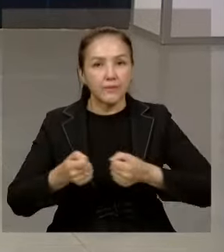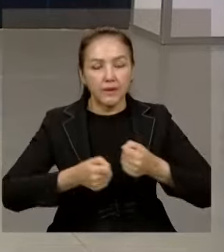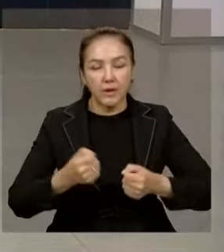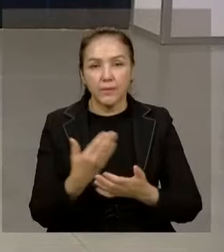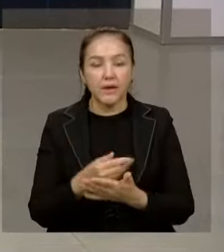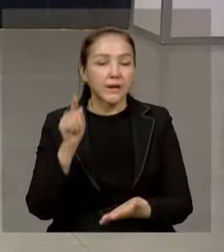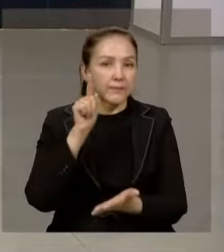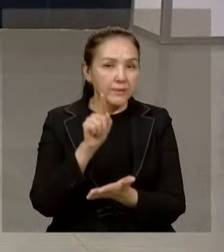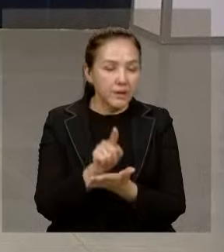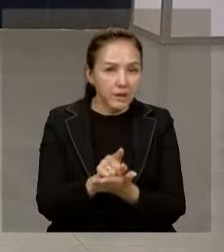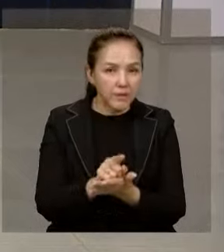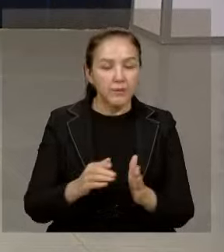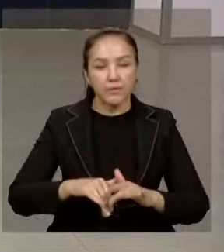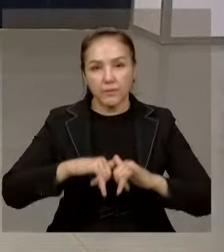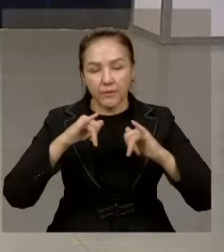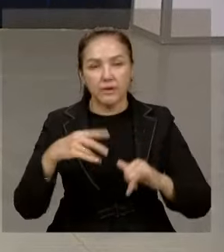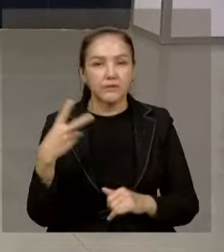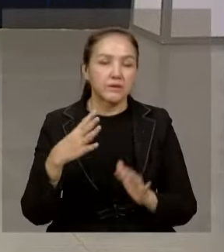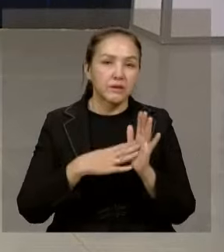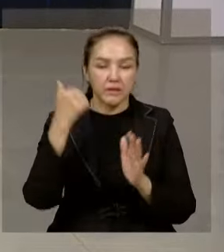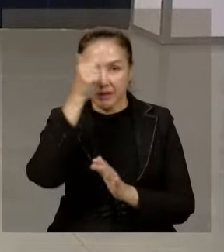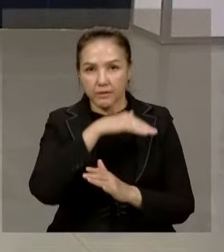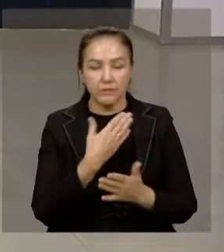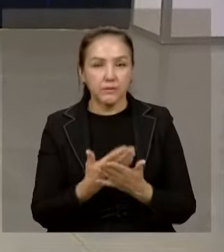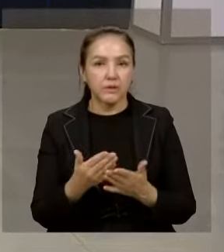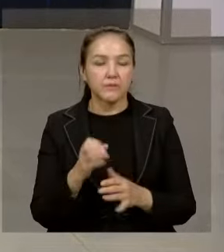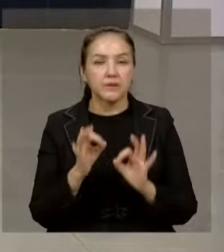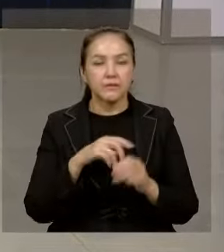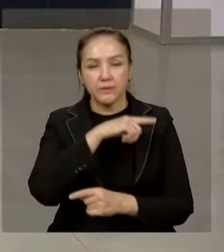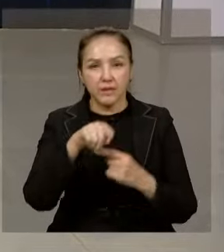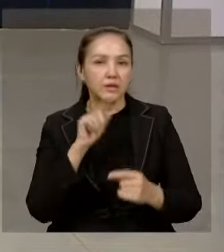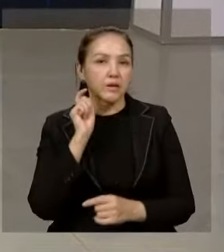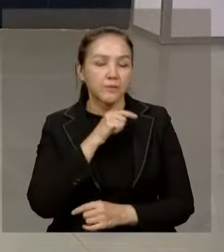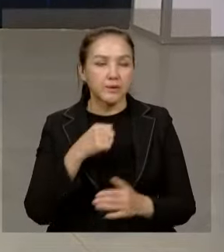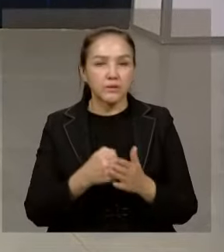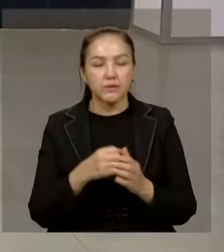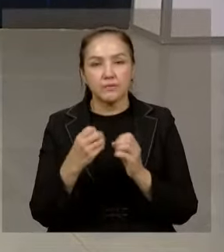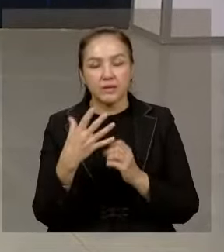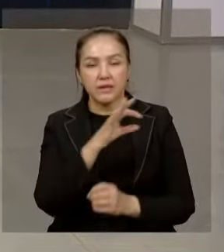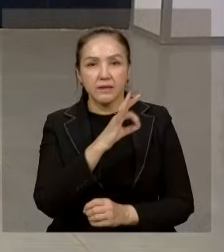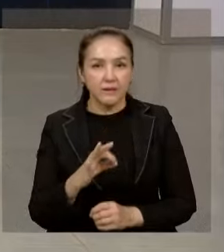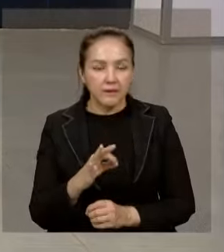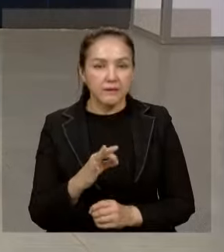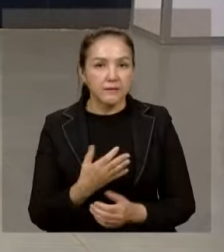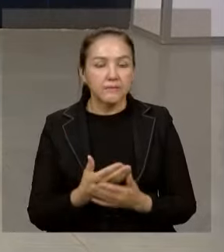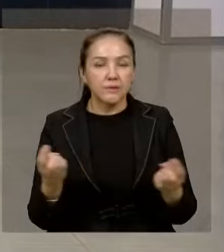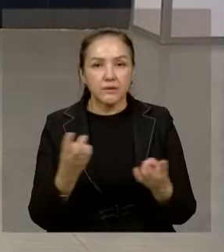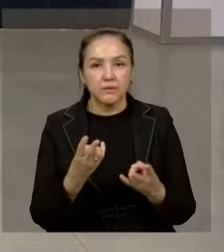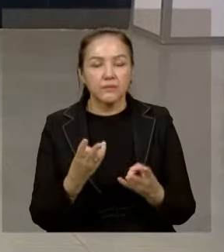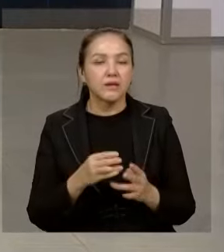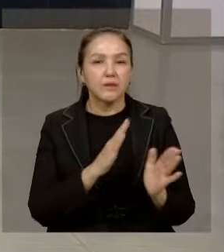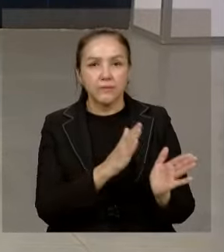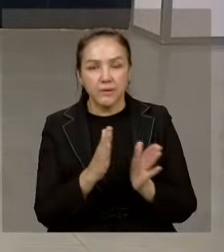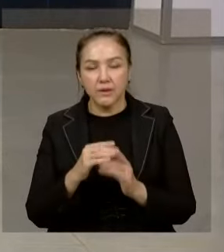поставлена задача увеличить 2029 году долю среднего бизнеса в экономике до 15% требуется Обеспечить